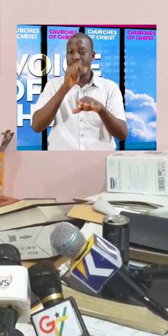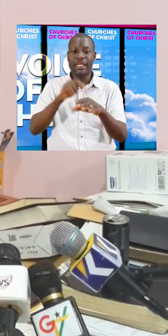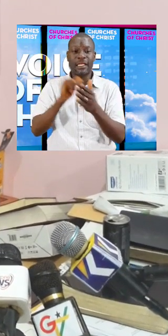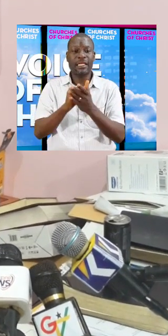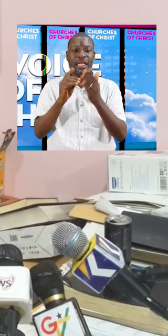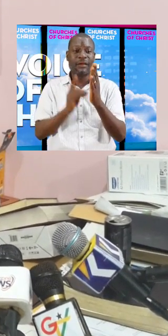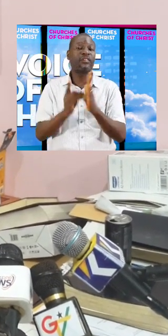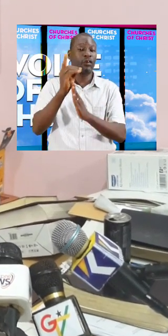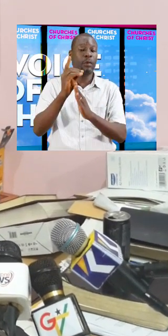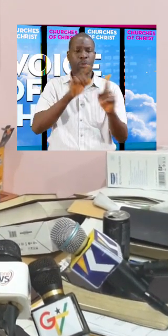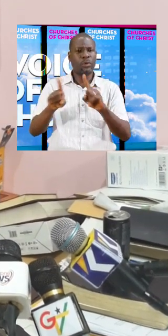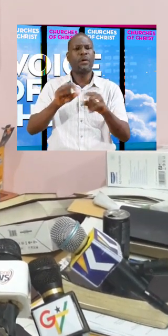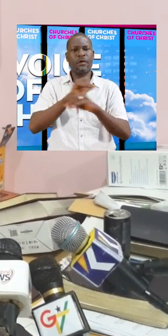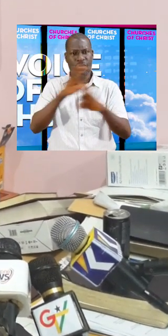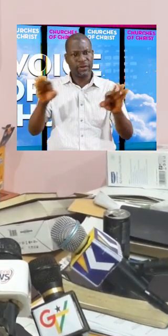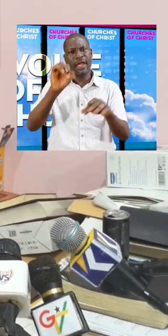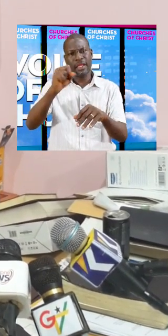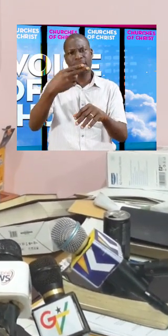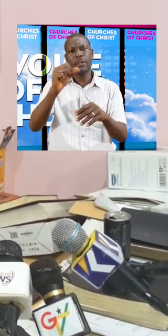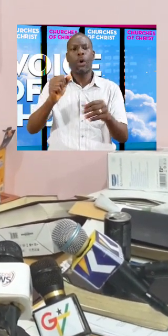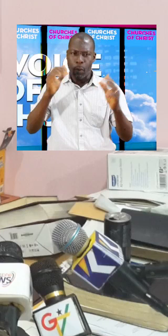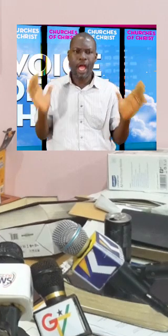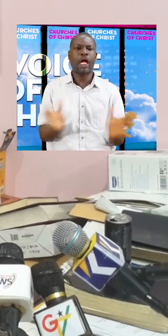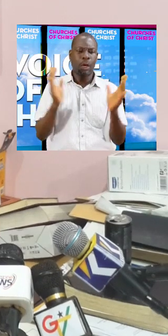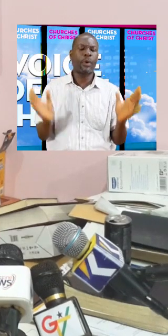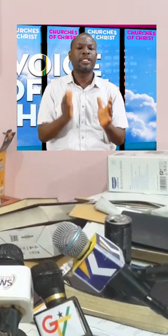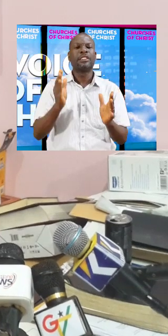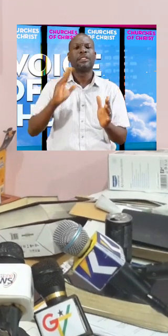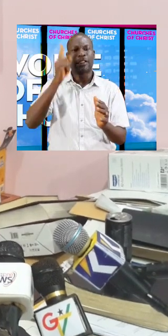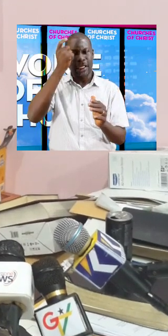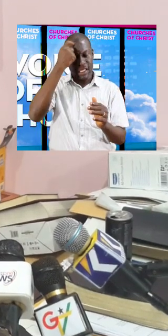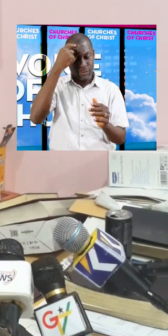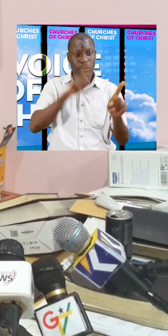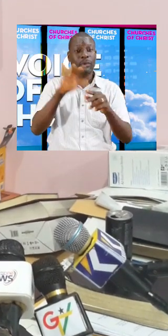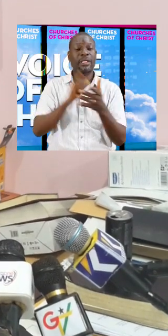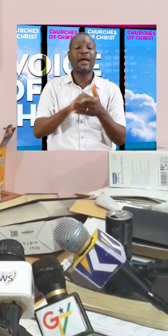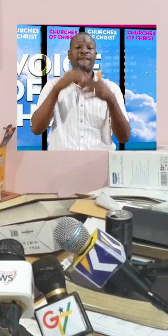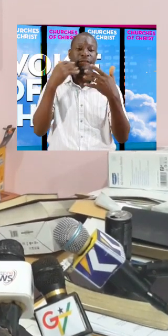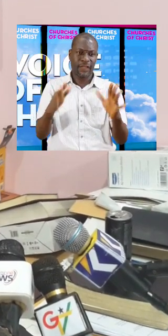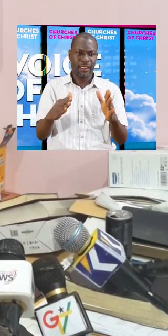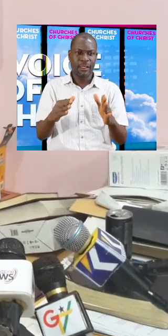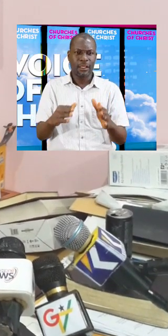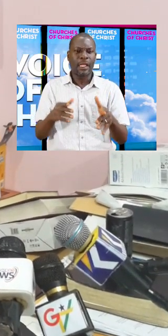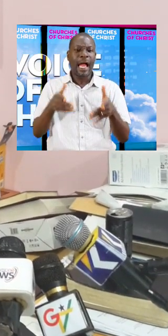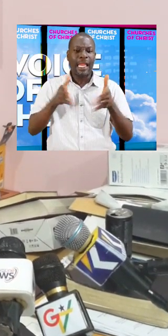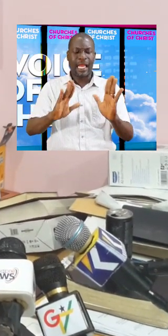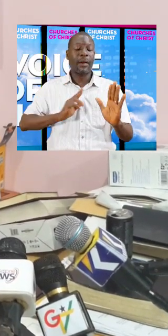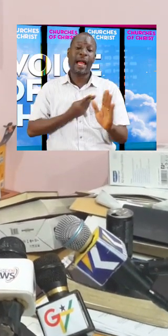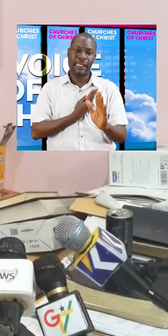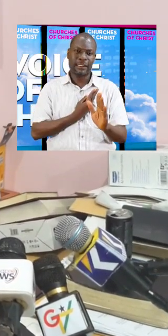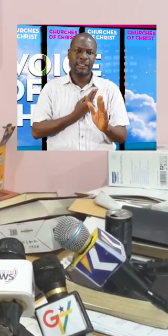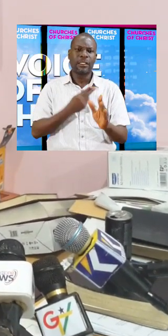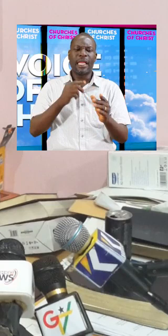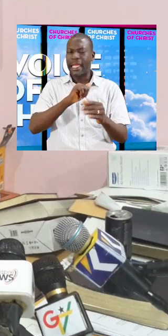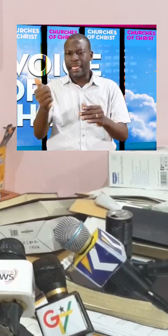omo eye enti ye de bo abana baso se omo ayade ye ye saa ewi a na je se e ma ye ho kwan so se